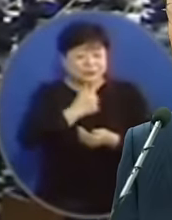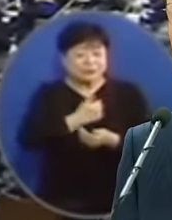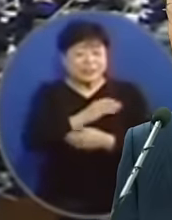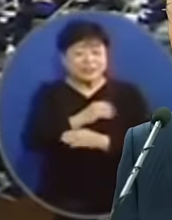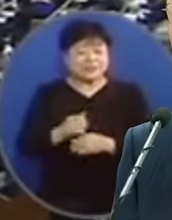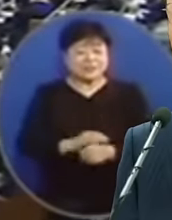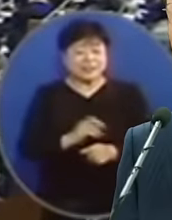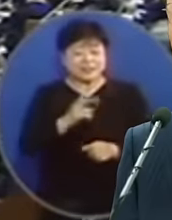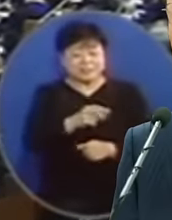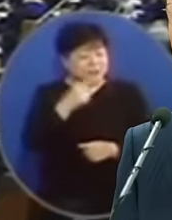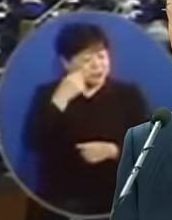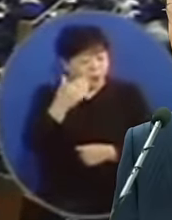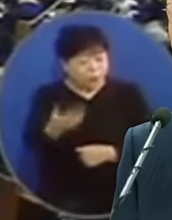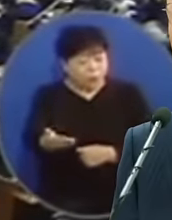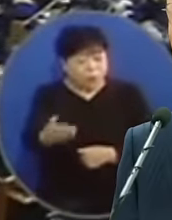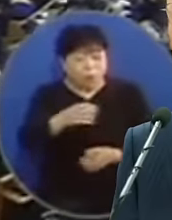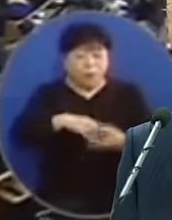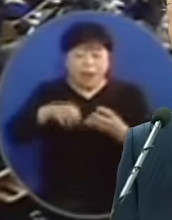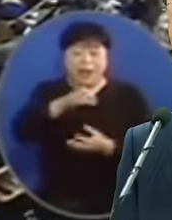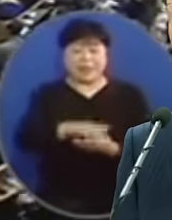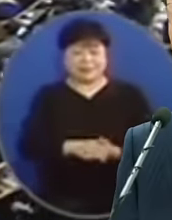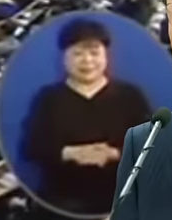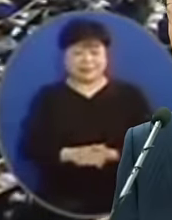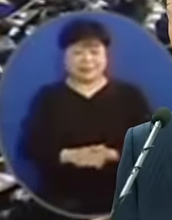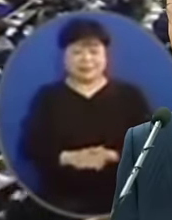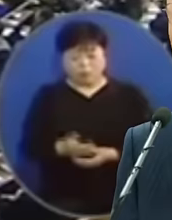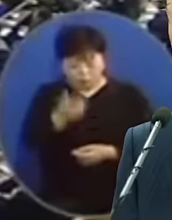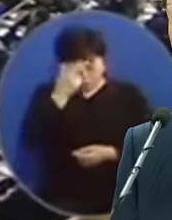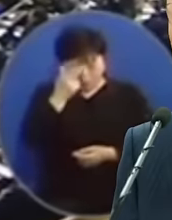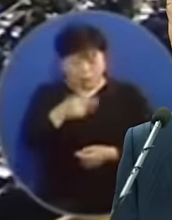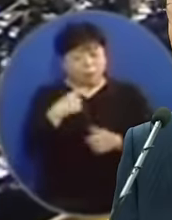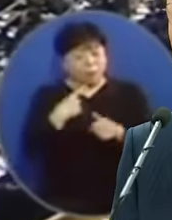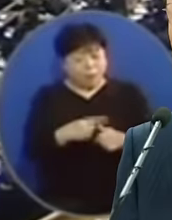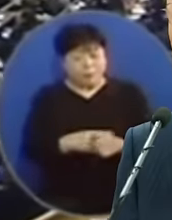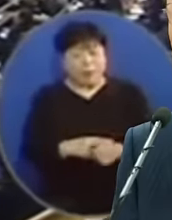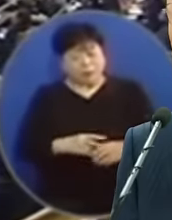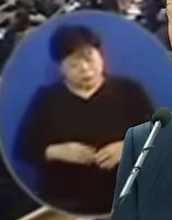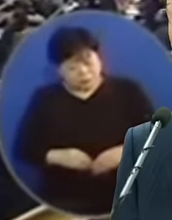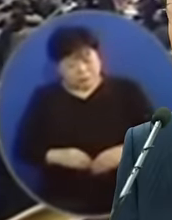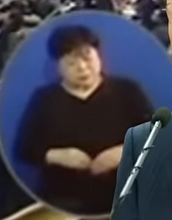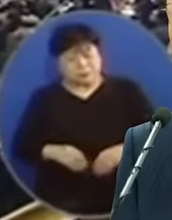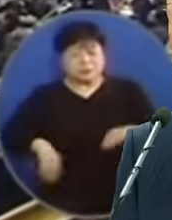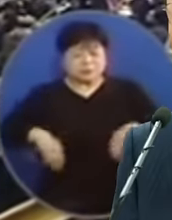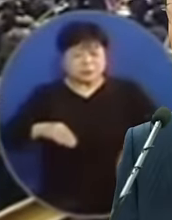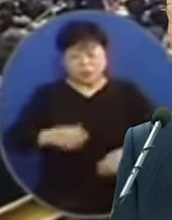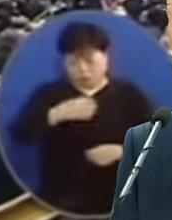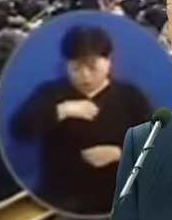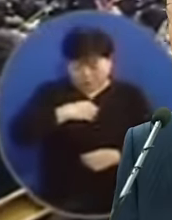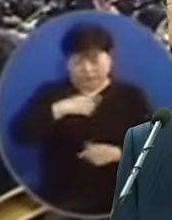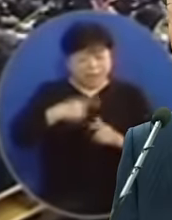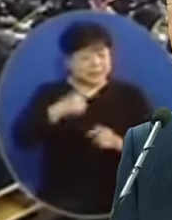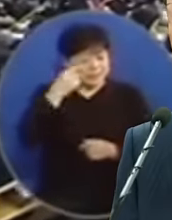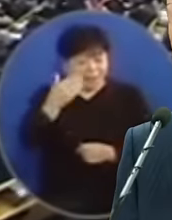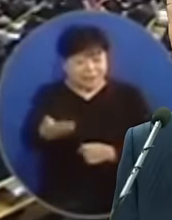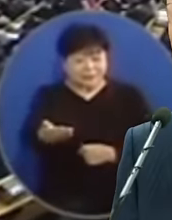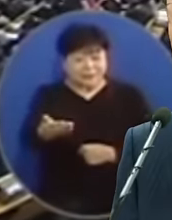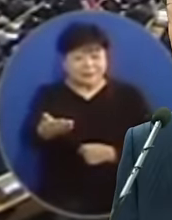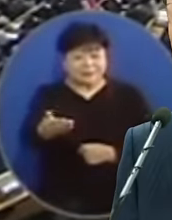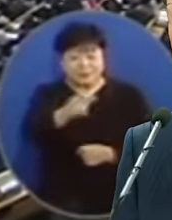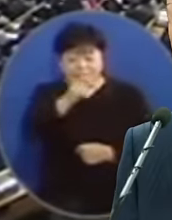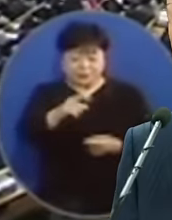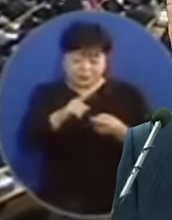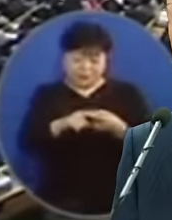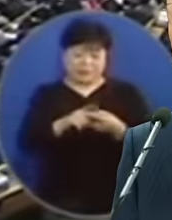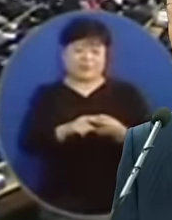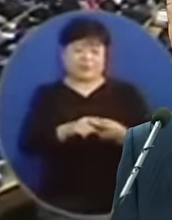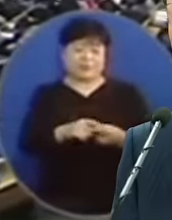그리스도의 사랑에서 끊으리요? 환난이나 공고나 박해나 기근이나 적신이나 위험이냐 칼이랴? 기록된 바